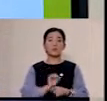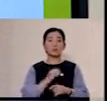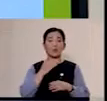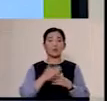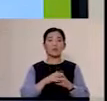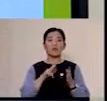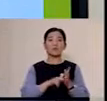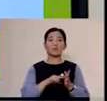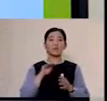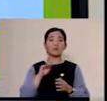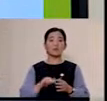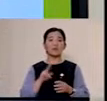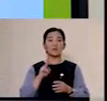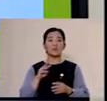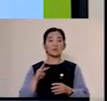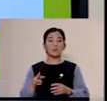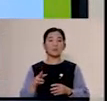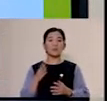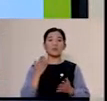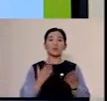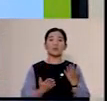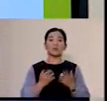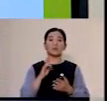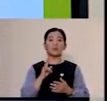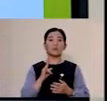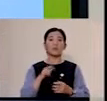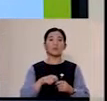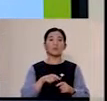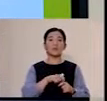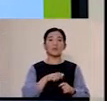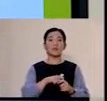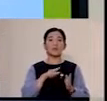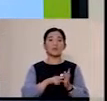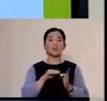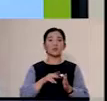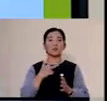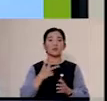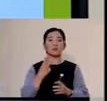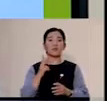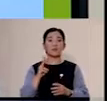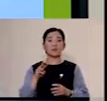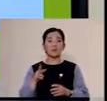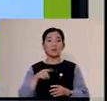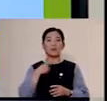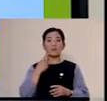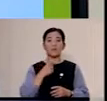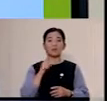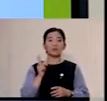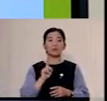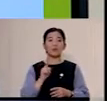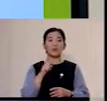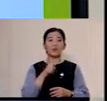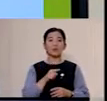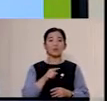около 8000 километров. Если же было бы расстояние у нас 7032 километра, то говорили бы, что